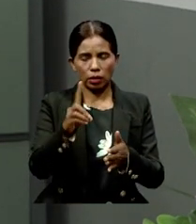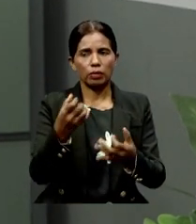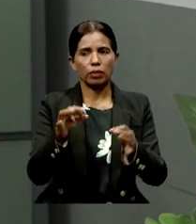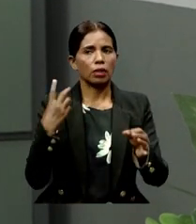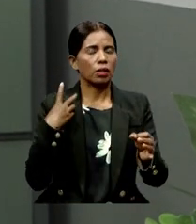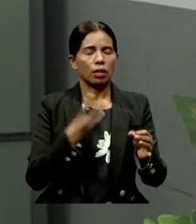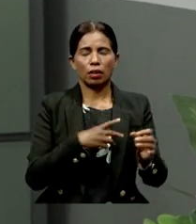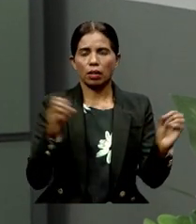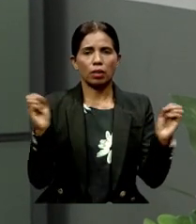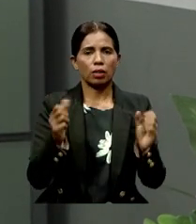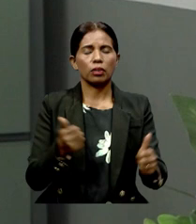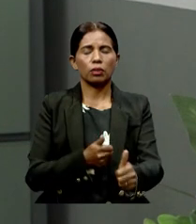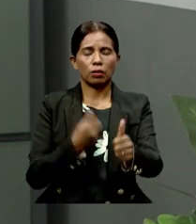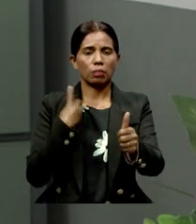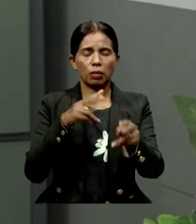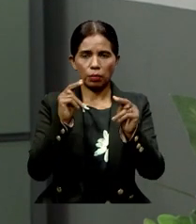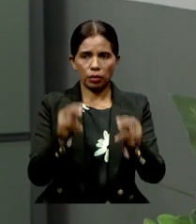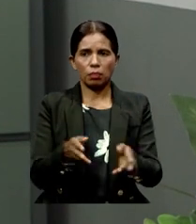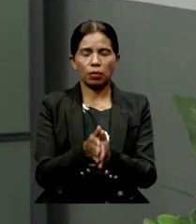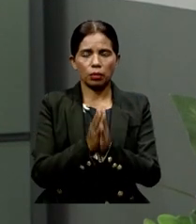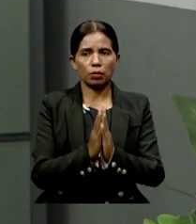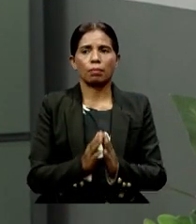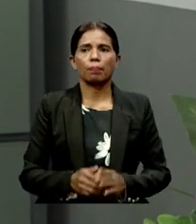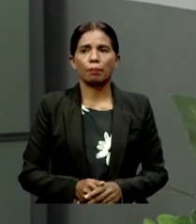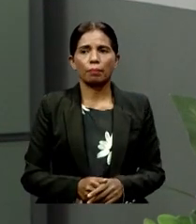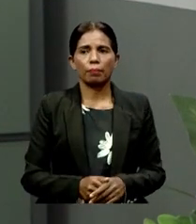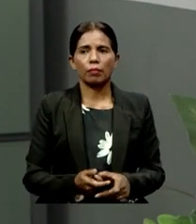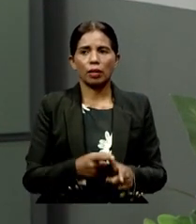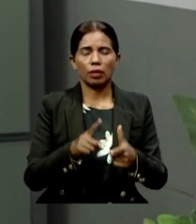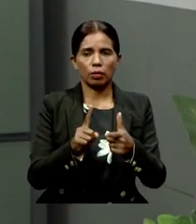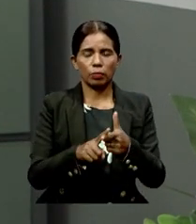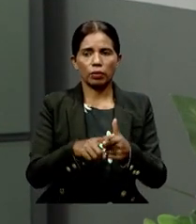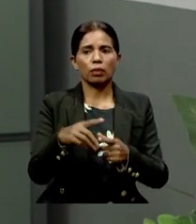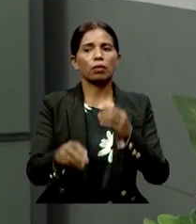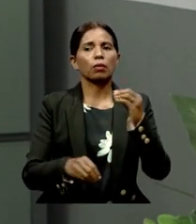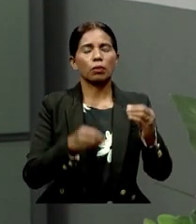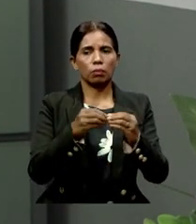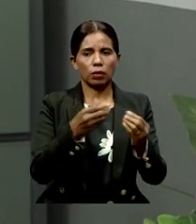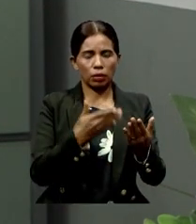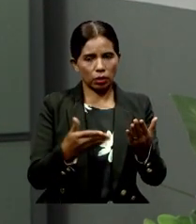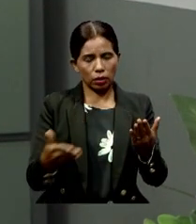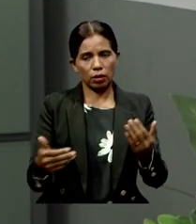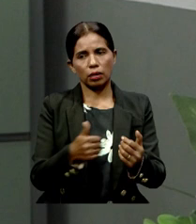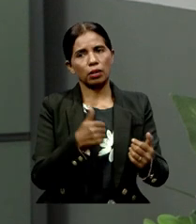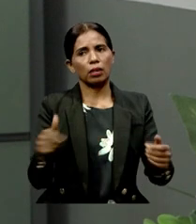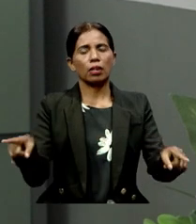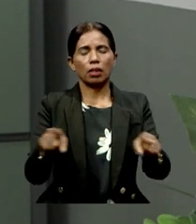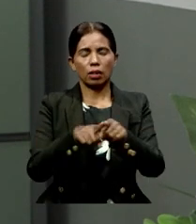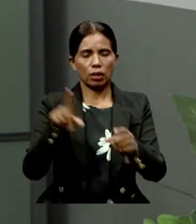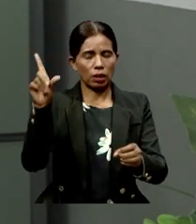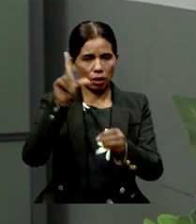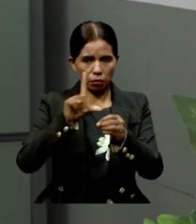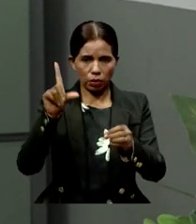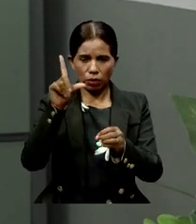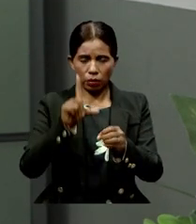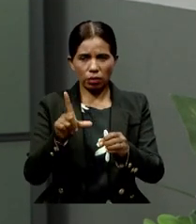amin ya nesesi dadi ni memak perido. Adu pues kona ba equipamentos balong hanesan iha laboratorium, aida ni